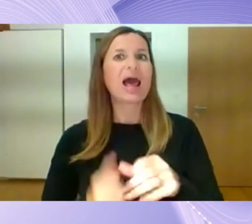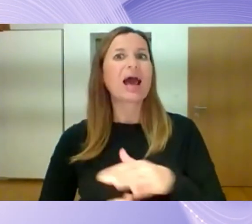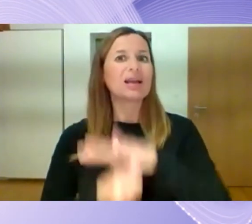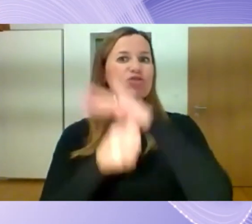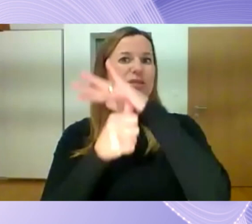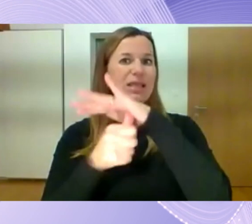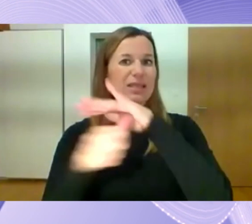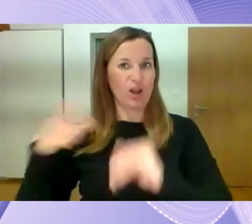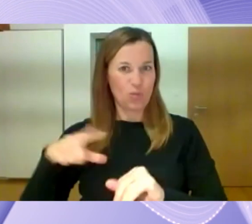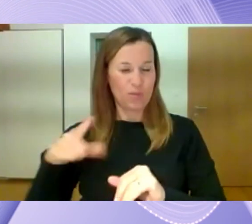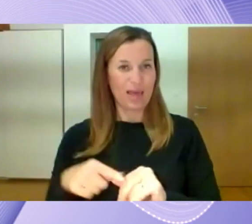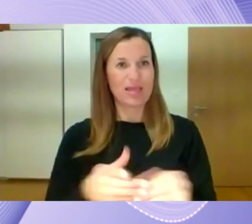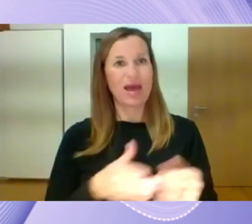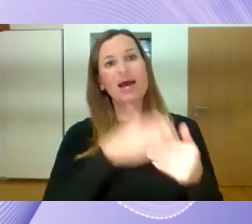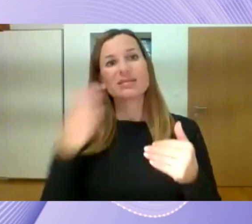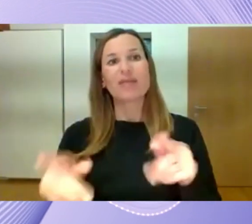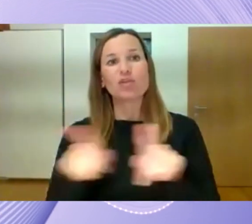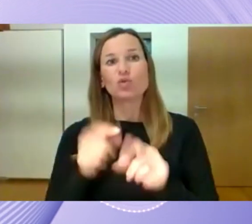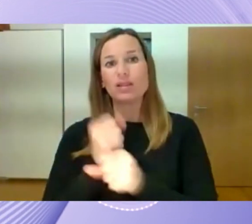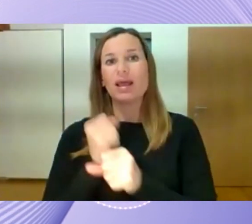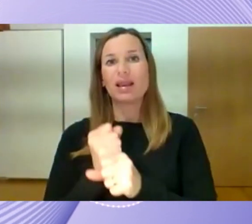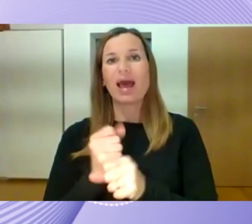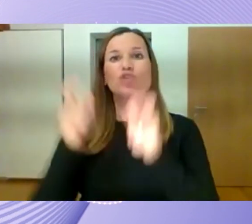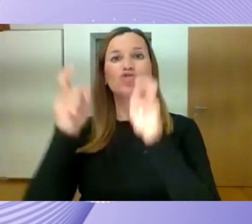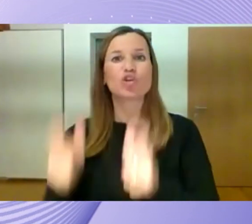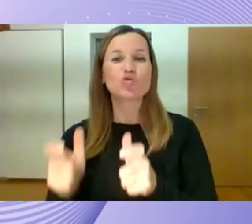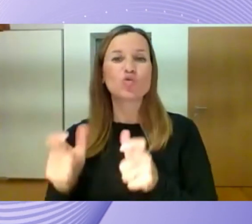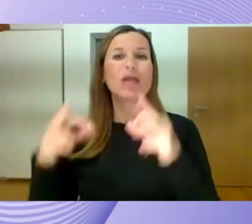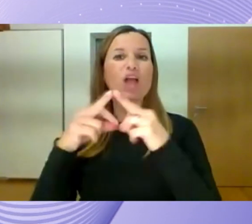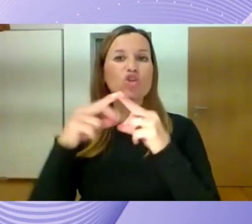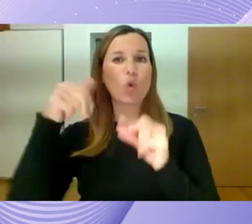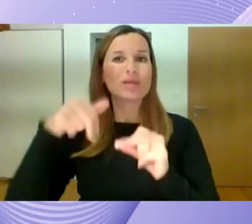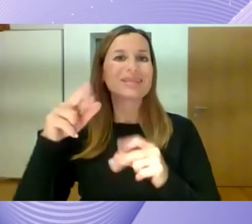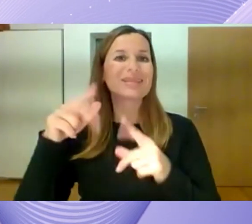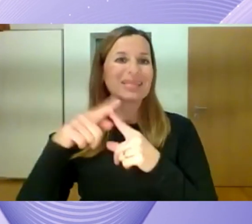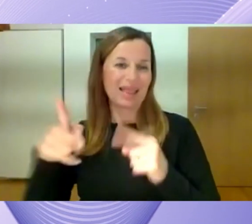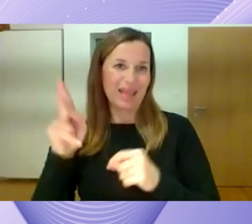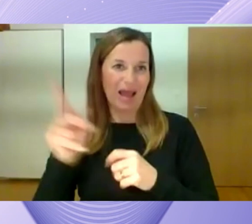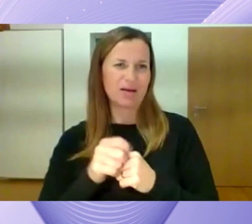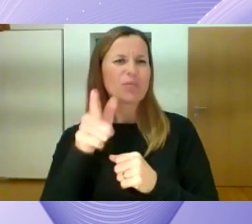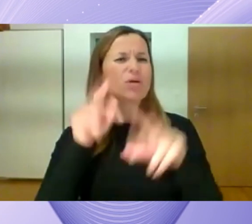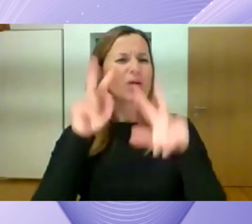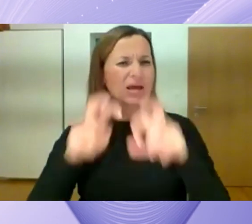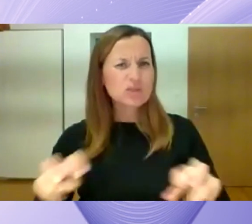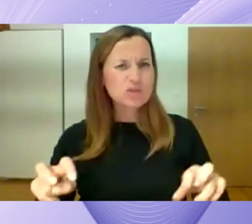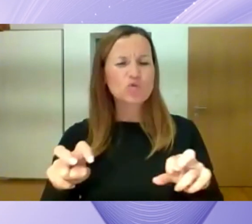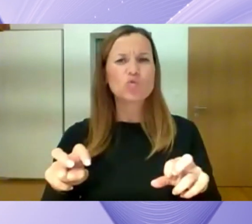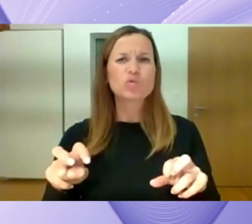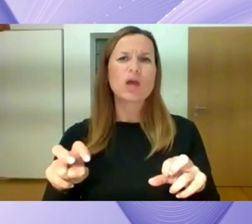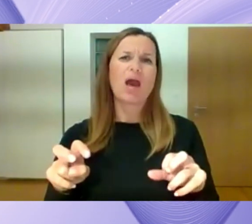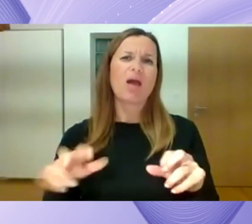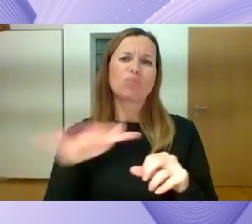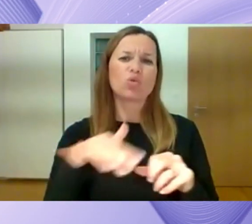Ljubljana in na Inštitutu Antona Trstenjaka. Opravlja delo raziskovalke na področjih zdravega